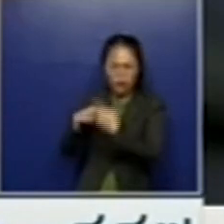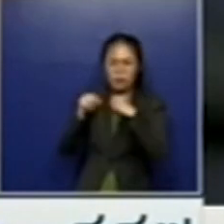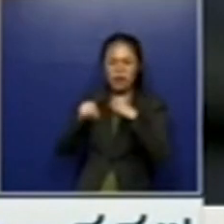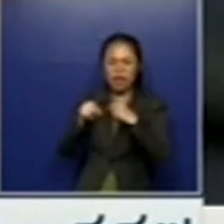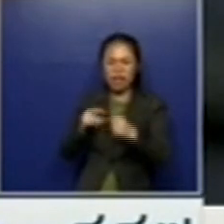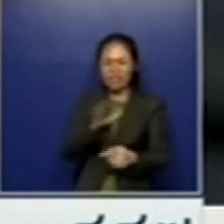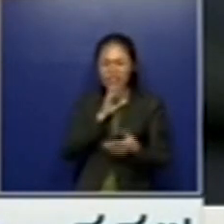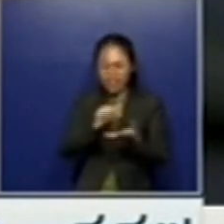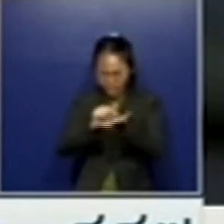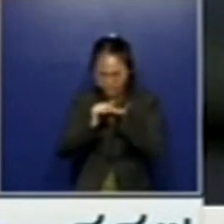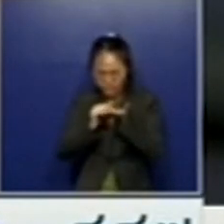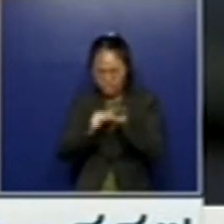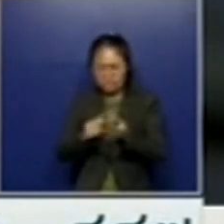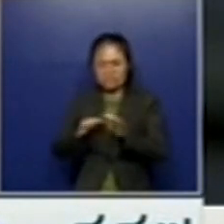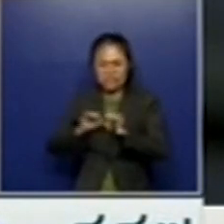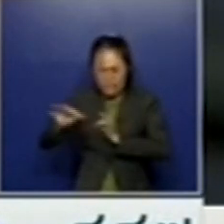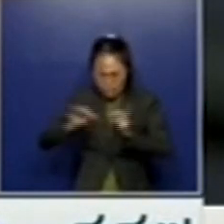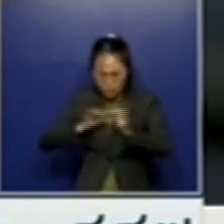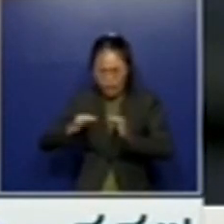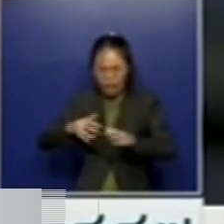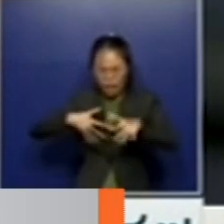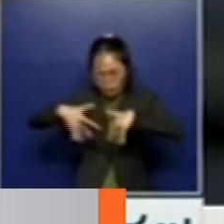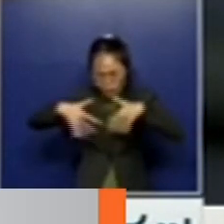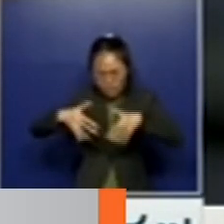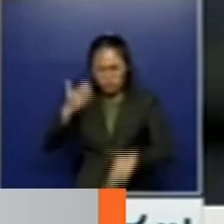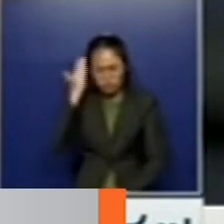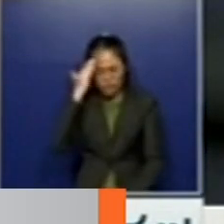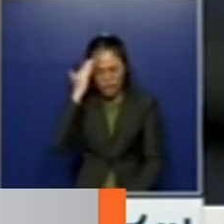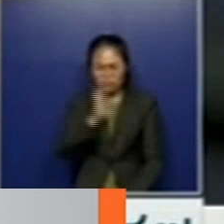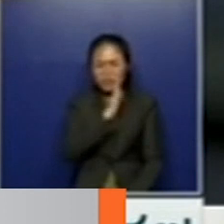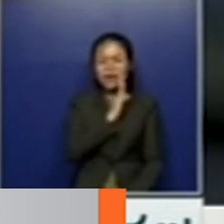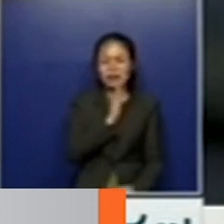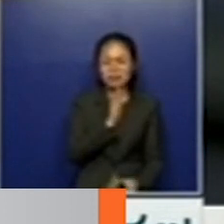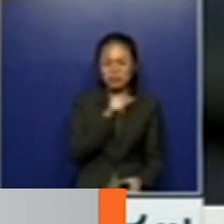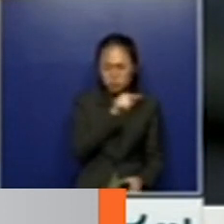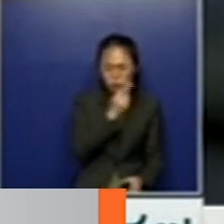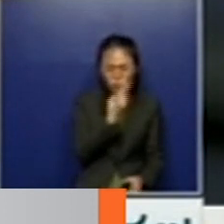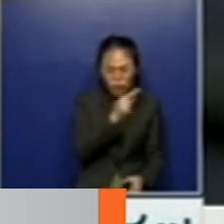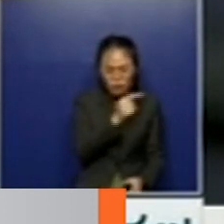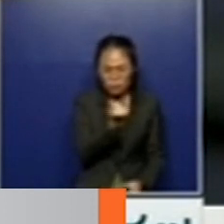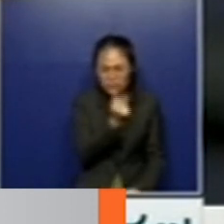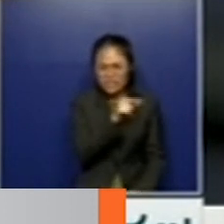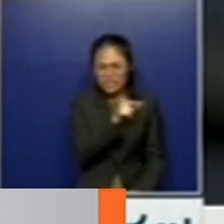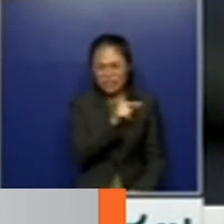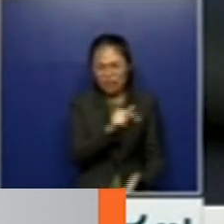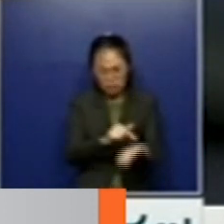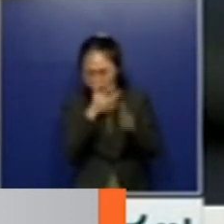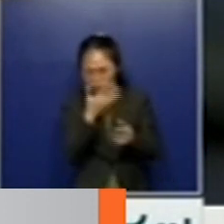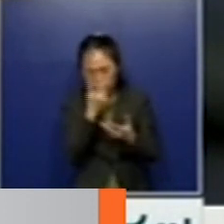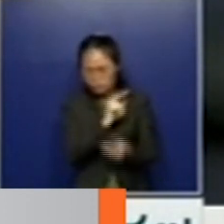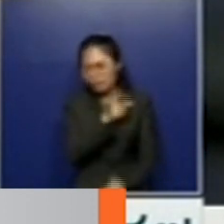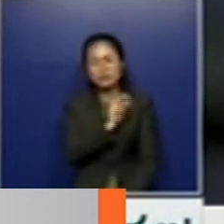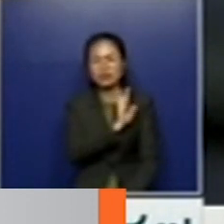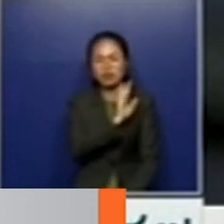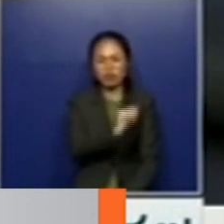ถ้าไม่มีความก้าวหน้าไม่มีผลงานอย่าได้มารายงานต่อสภาดีกว่าครับอย่าได้เห็นสภาเป็นตรายางม